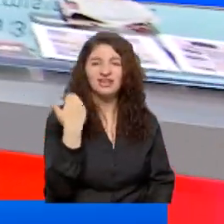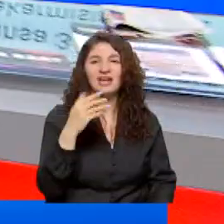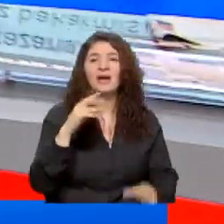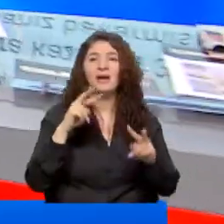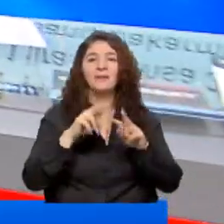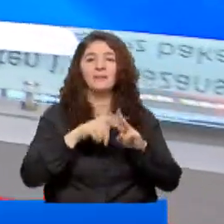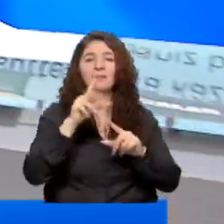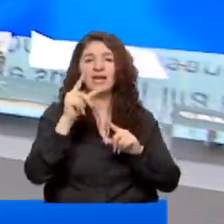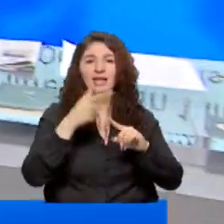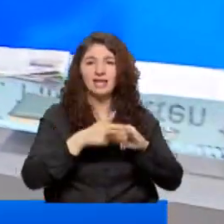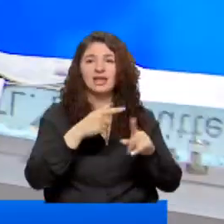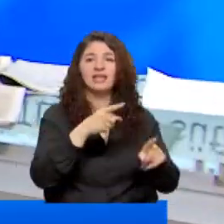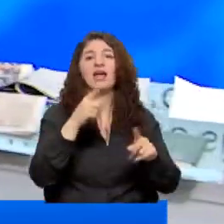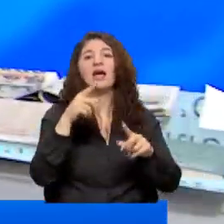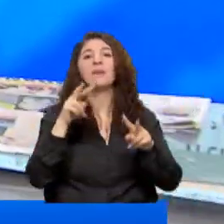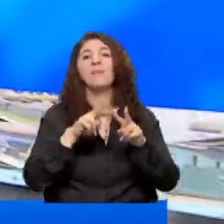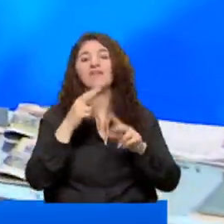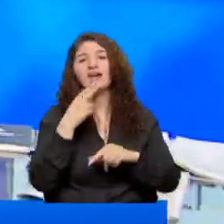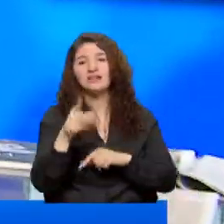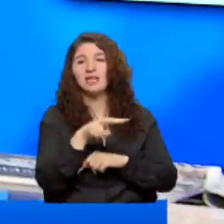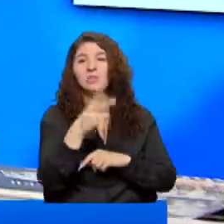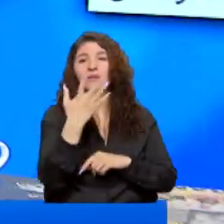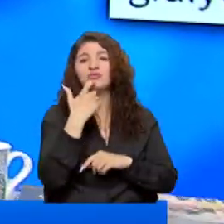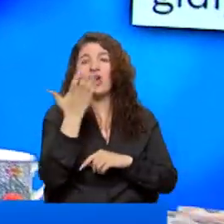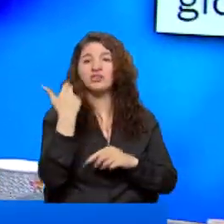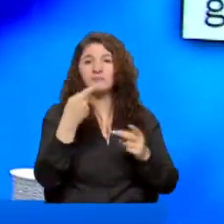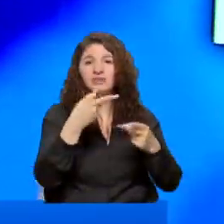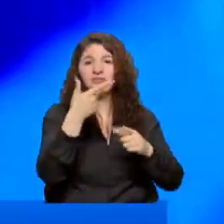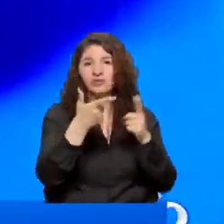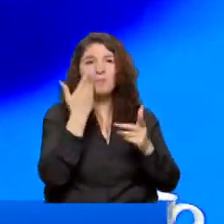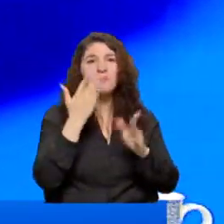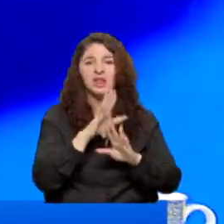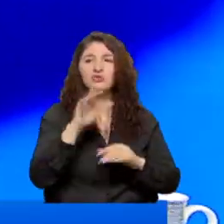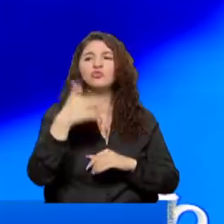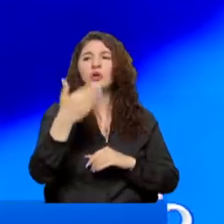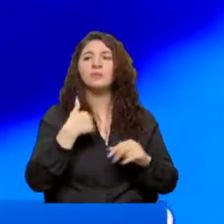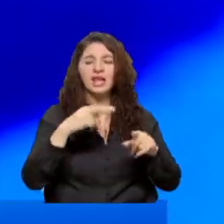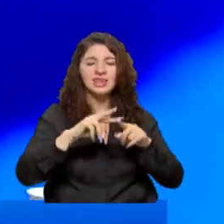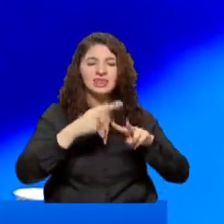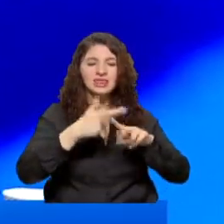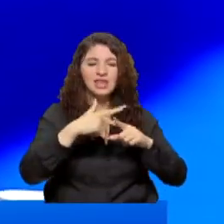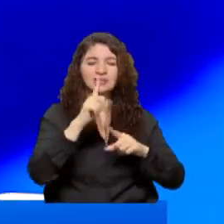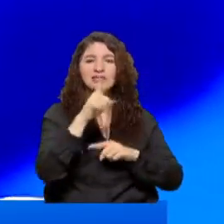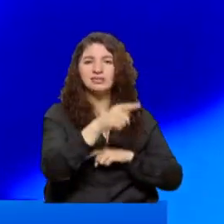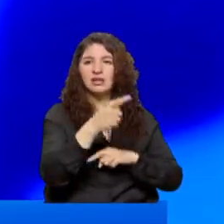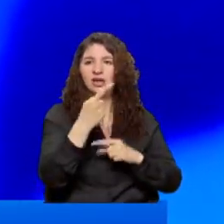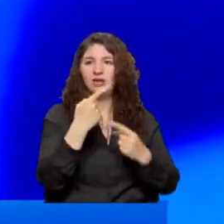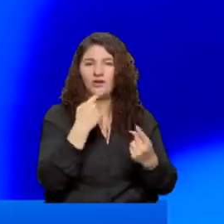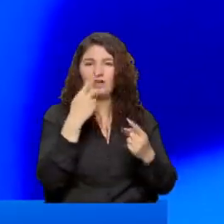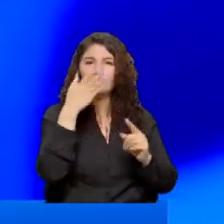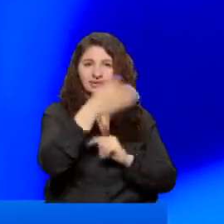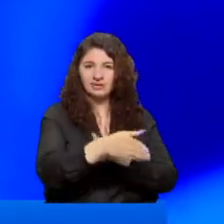gelme la okulda Merve Yıldırım'ın beş yıl önceki bir bandını sizlere dil etmiştik sonra bir de Nazlı yerebasmaz devreye girdi